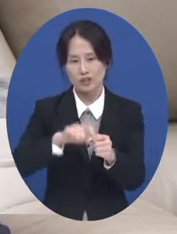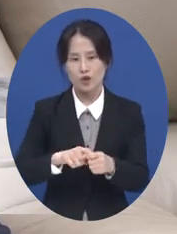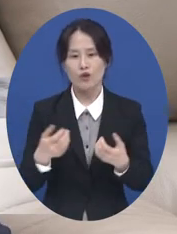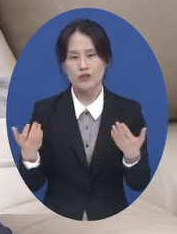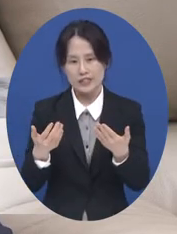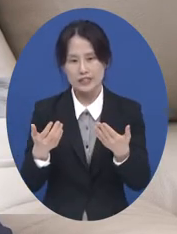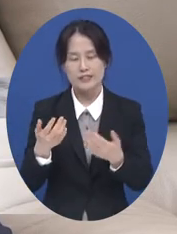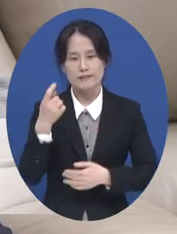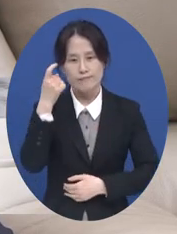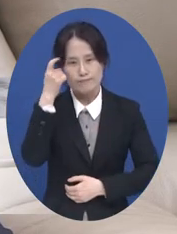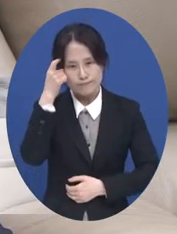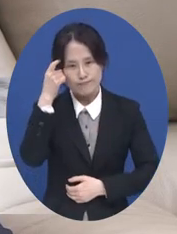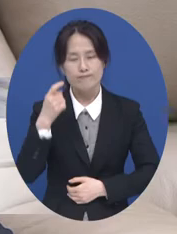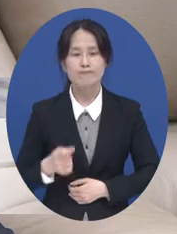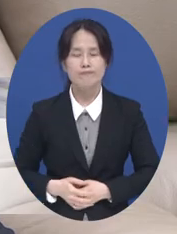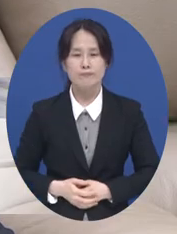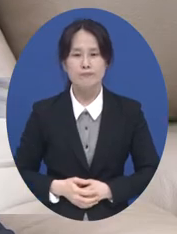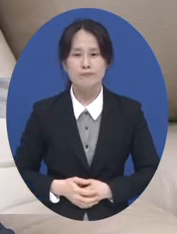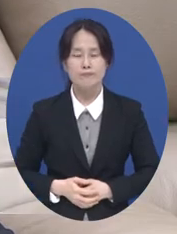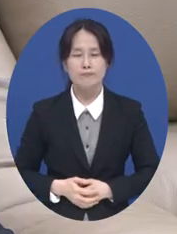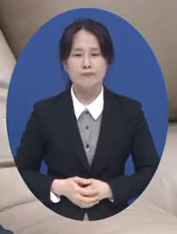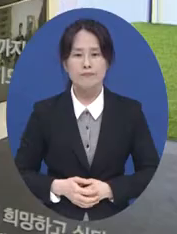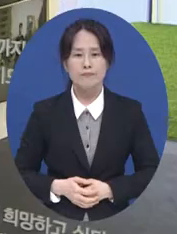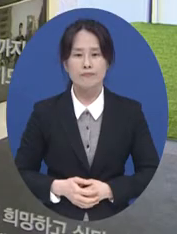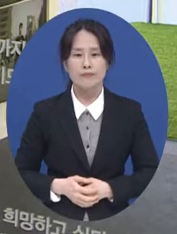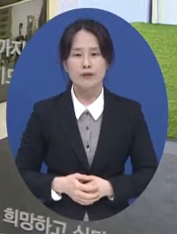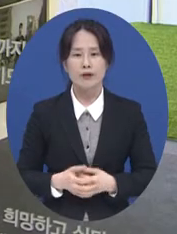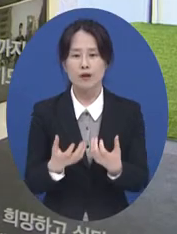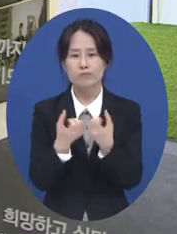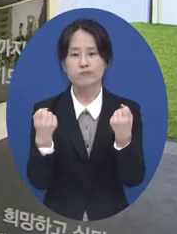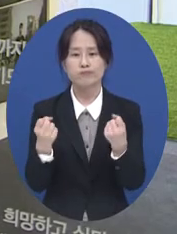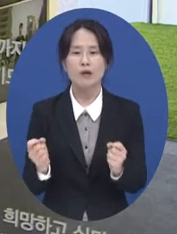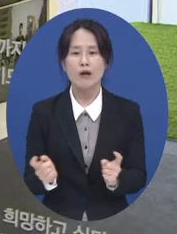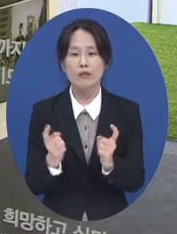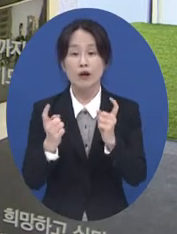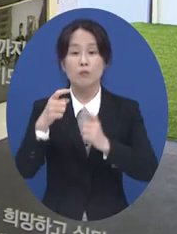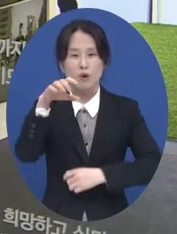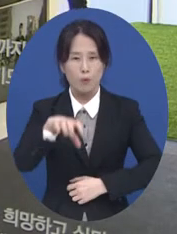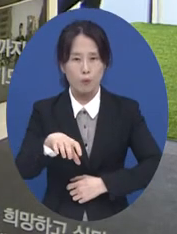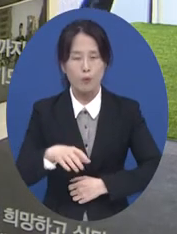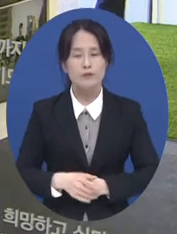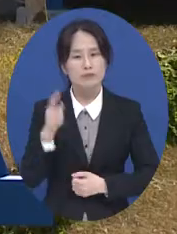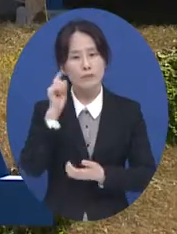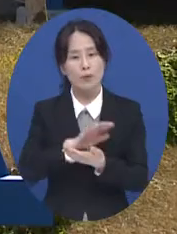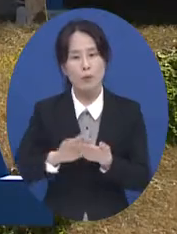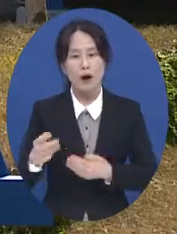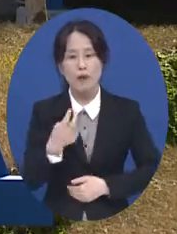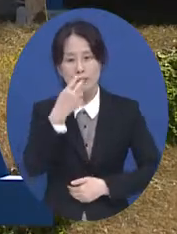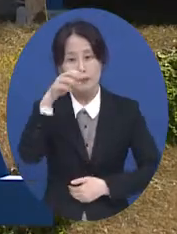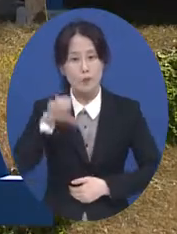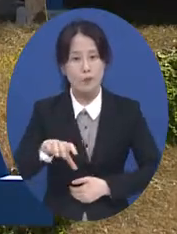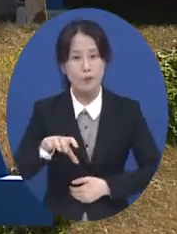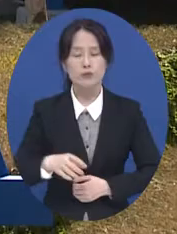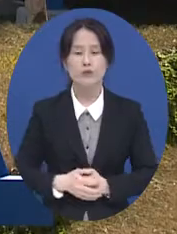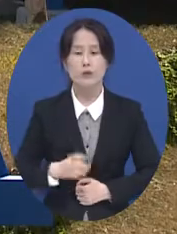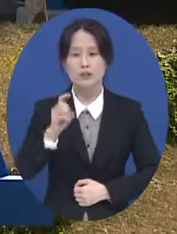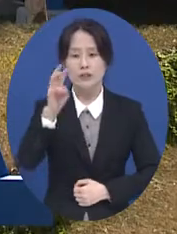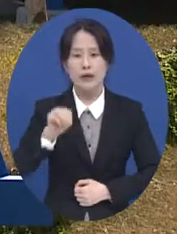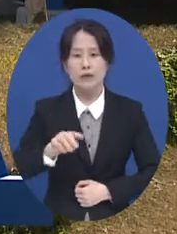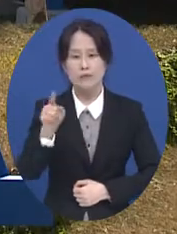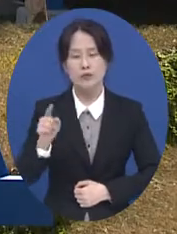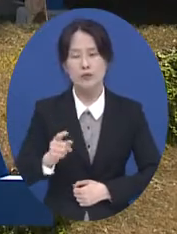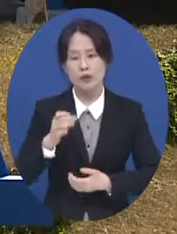뉴욕시 여긴 일하는가 이렇게 생각합니다 분단과 대립의 공간에서 평화와 생명의 공간으로